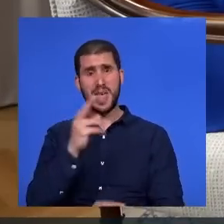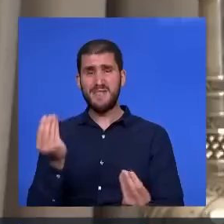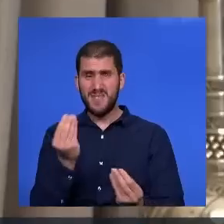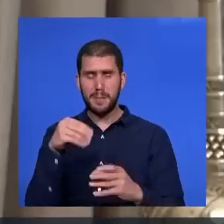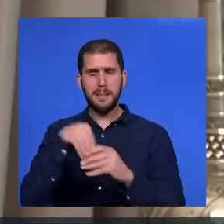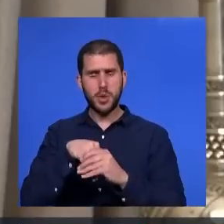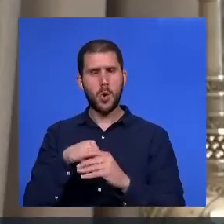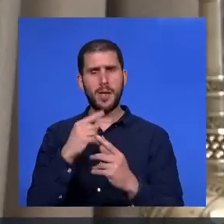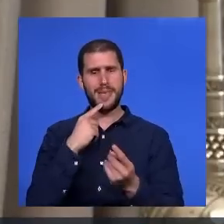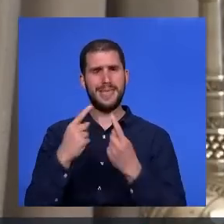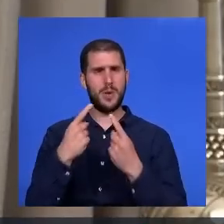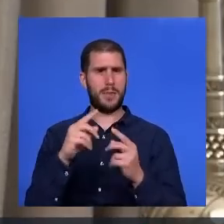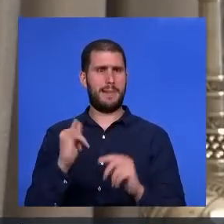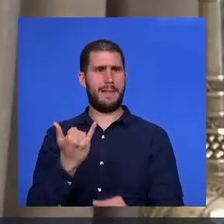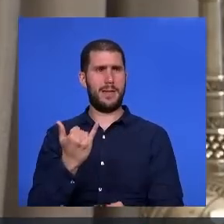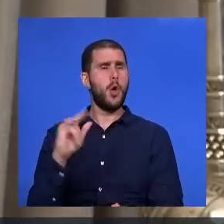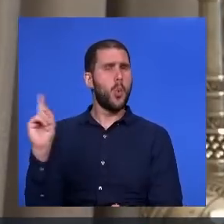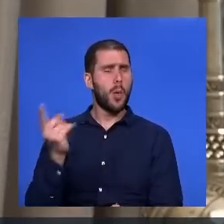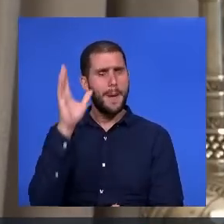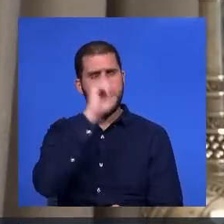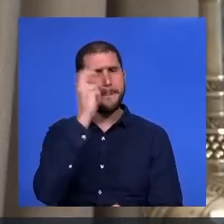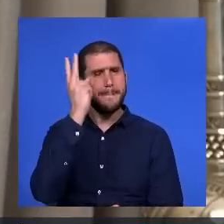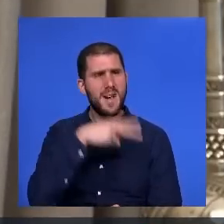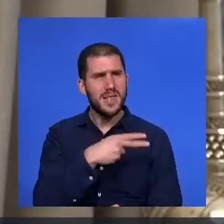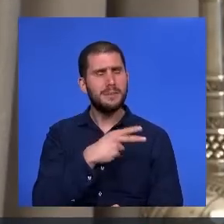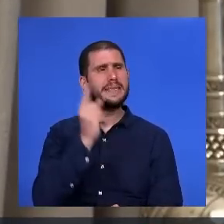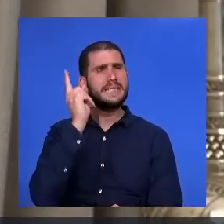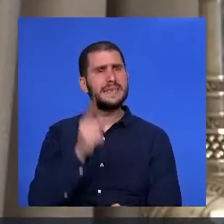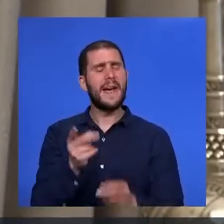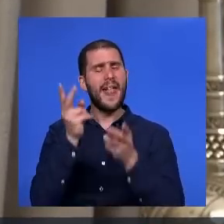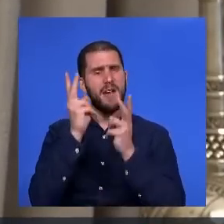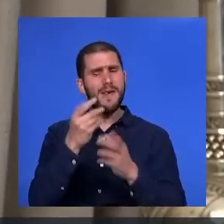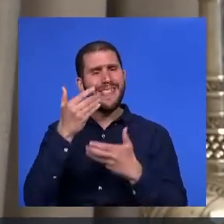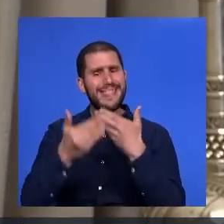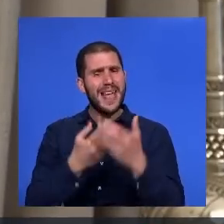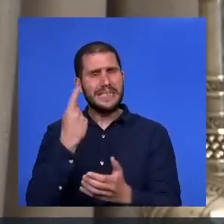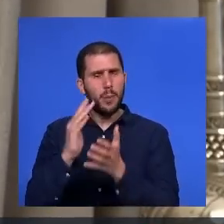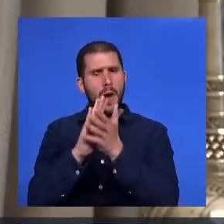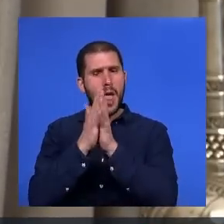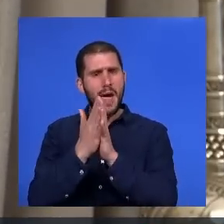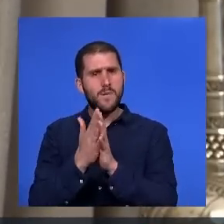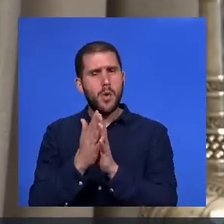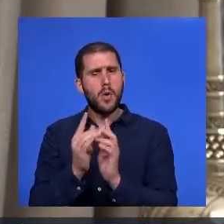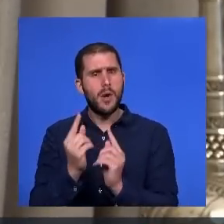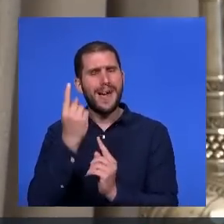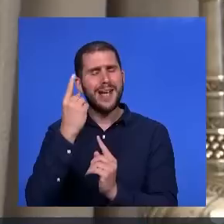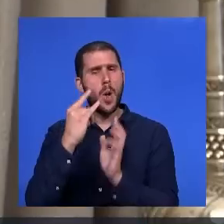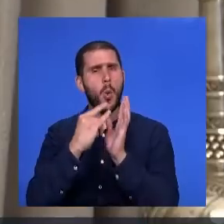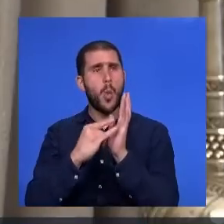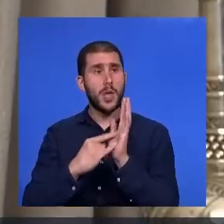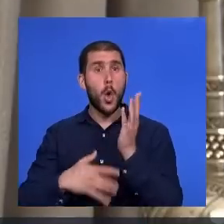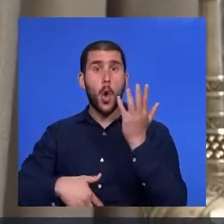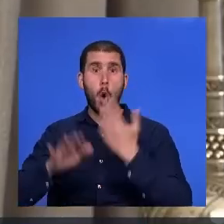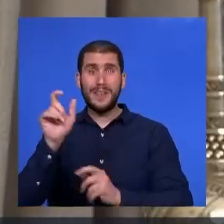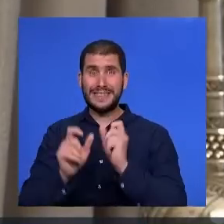נמצאים בחדר הדיונים, כולם מבינים את זה, וצריך לאפשר לתהליך הזה להפוך לרגע חוקתי, כי רוב אזרחי